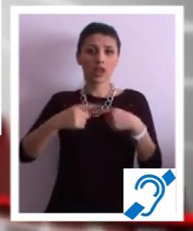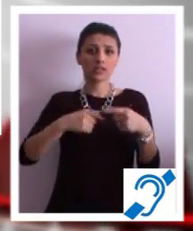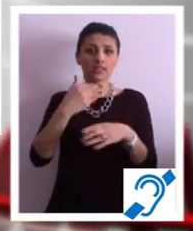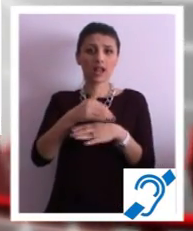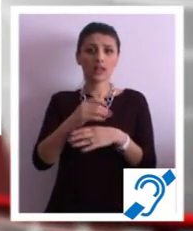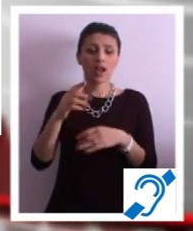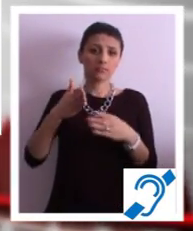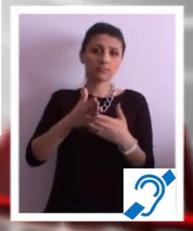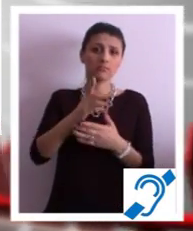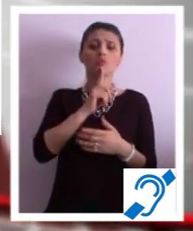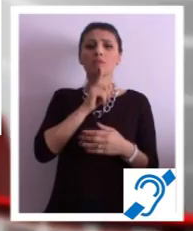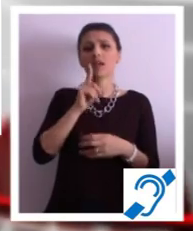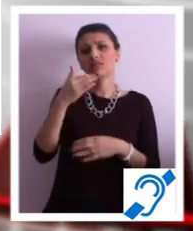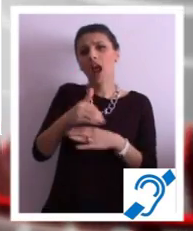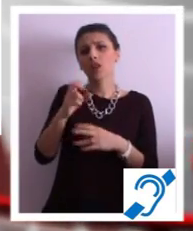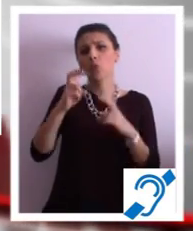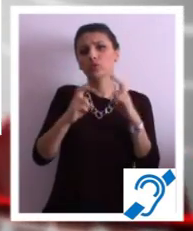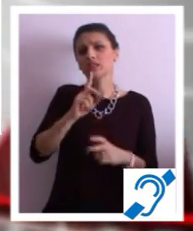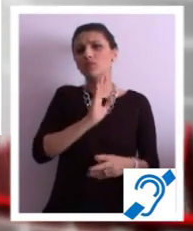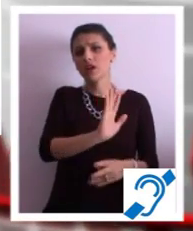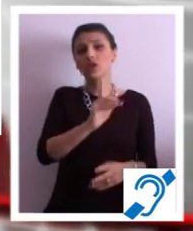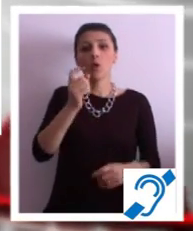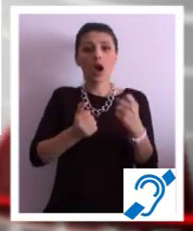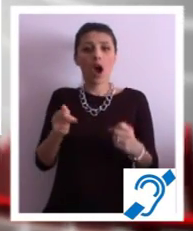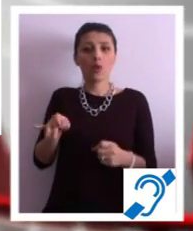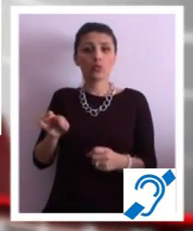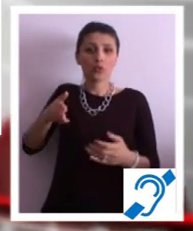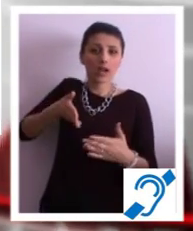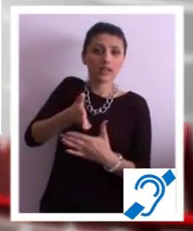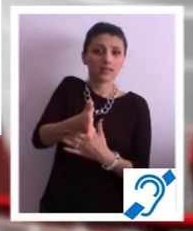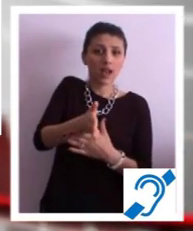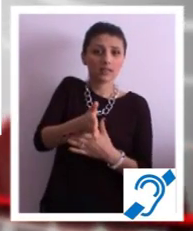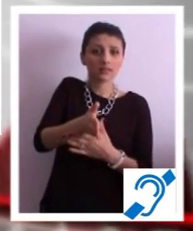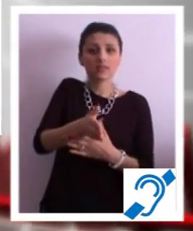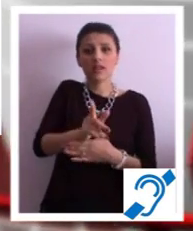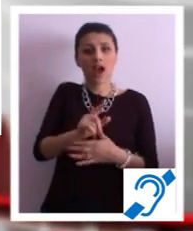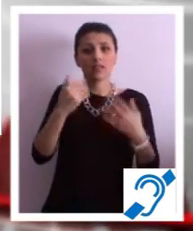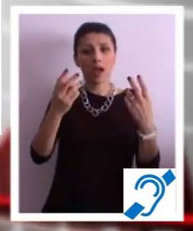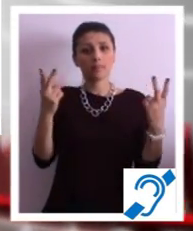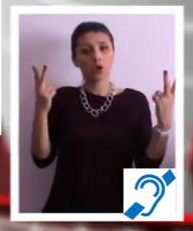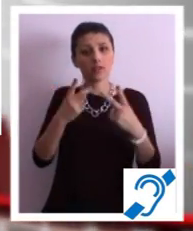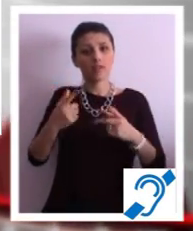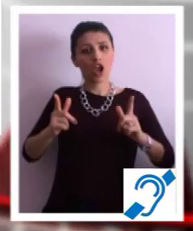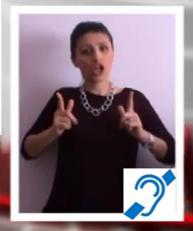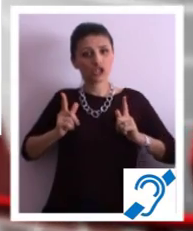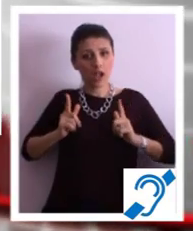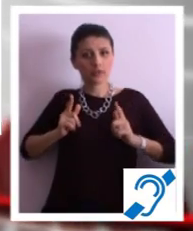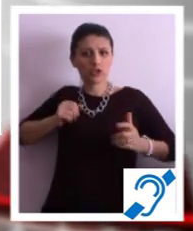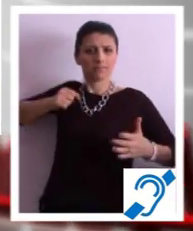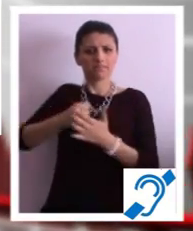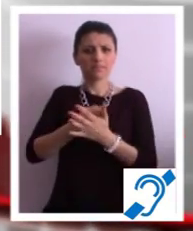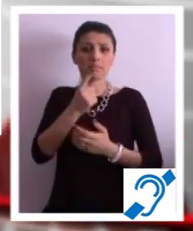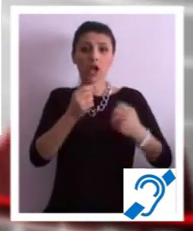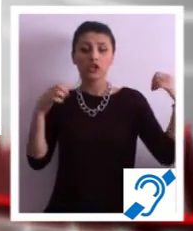drumul Uzinei, un conducător auto care circula de pe strada drumul Uzinei nu a acordat prioritate de trecere și a acroșat